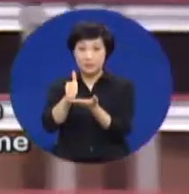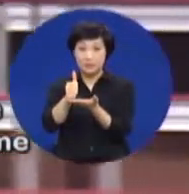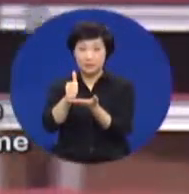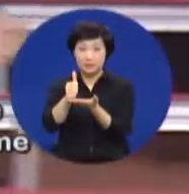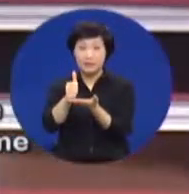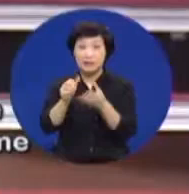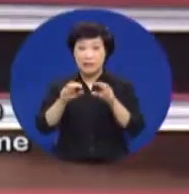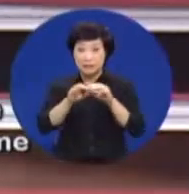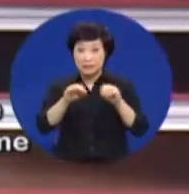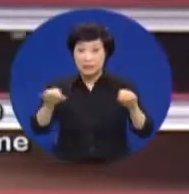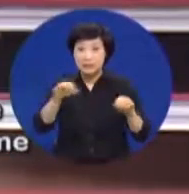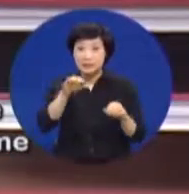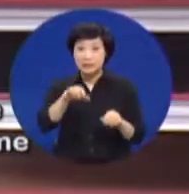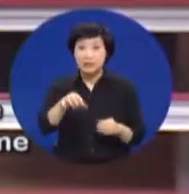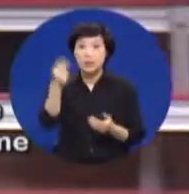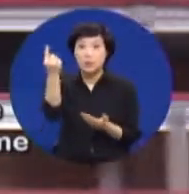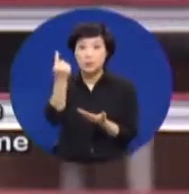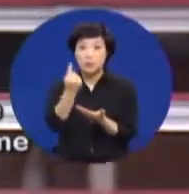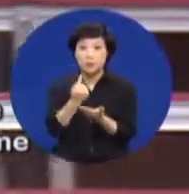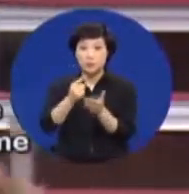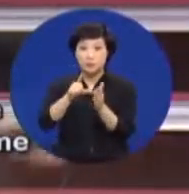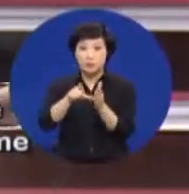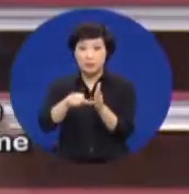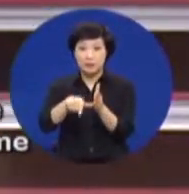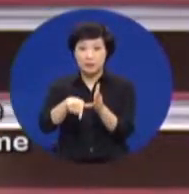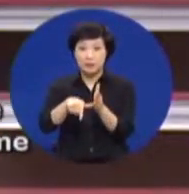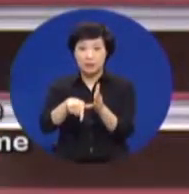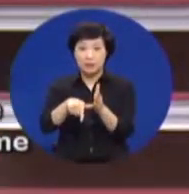이 땅에 오실 때